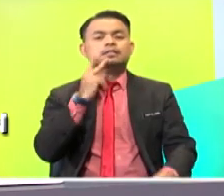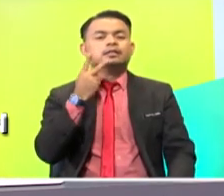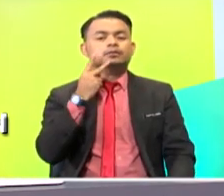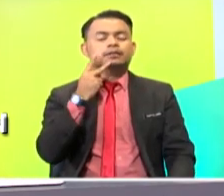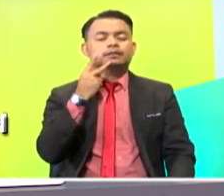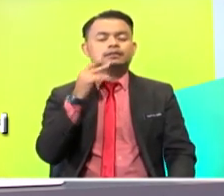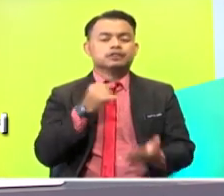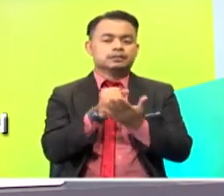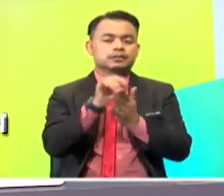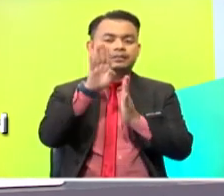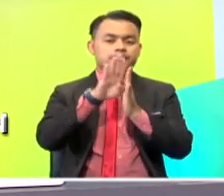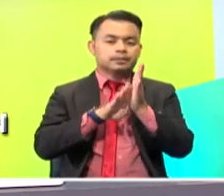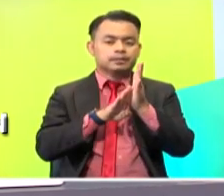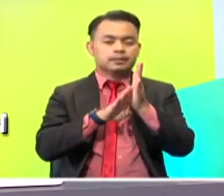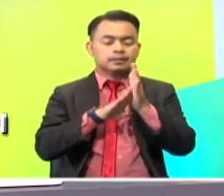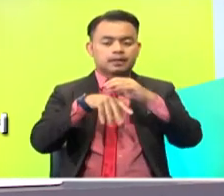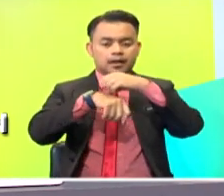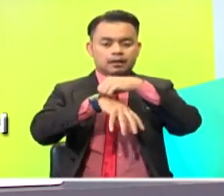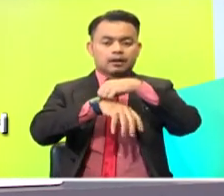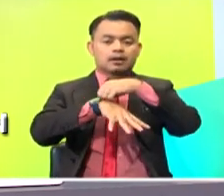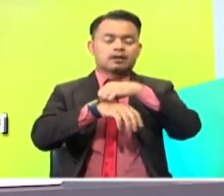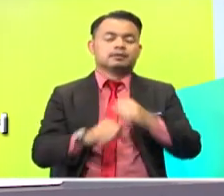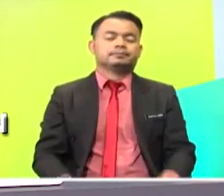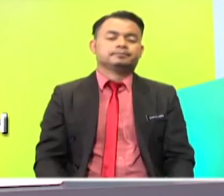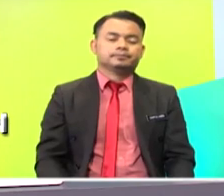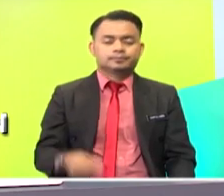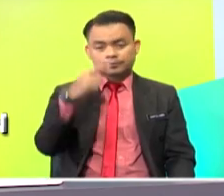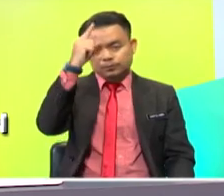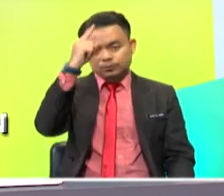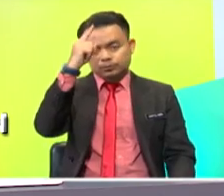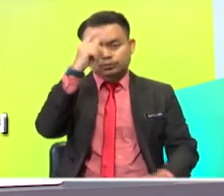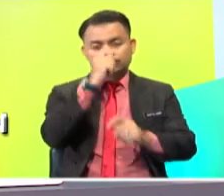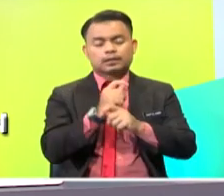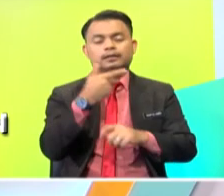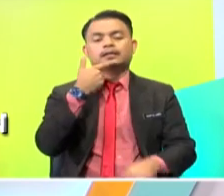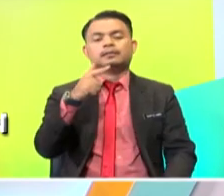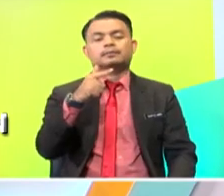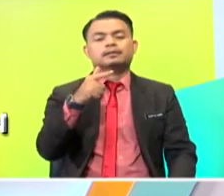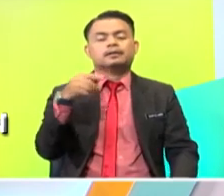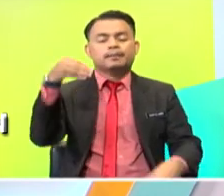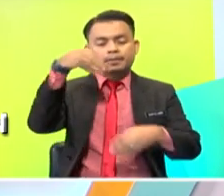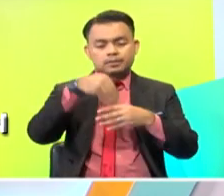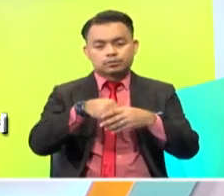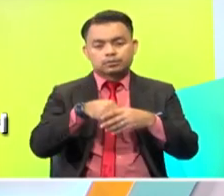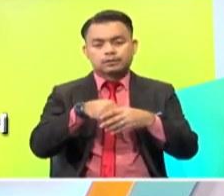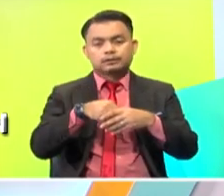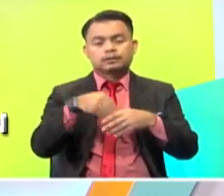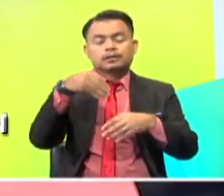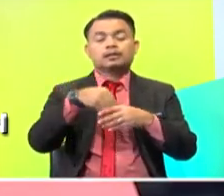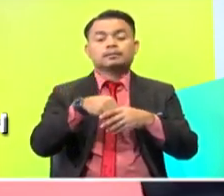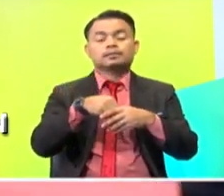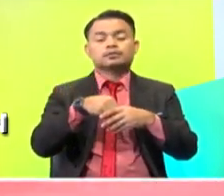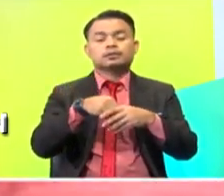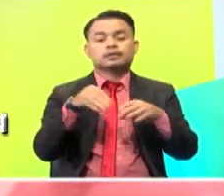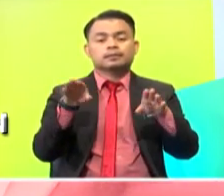untuk tahan lama kita masukkan Jedi dalam bekas berpenutup dan kita Tuangkan air vemmy ini